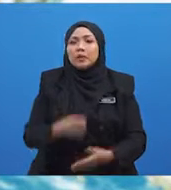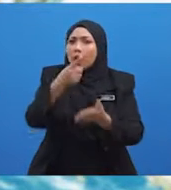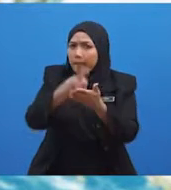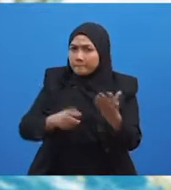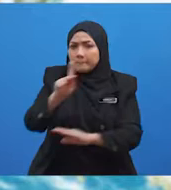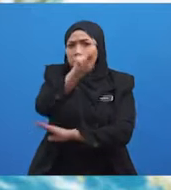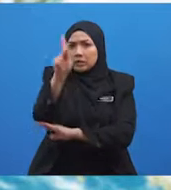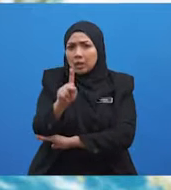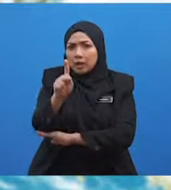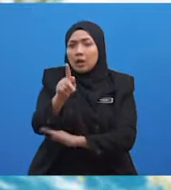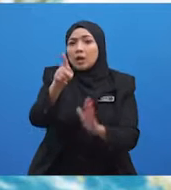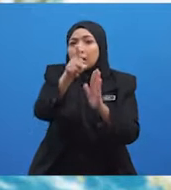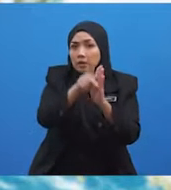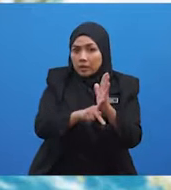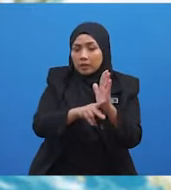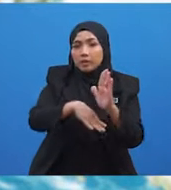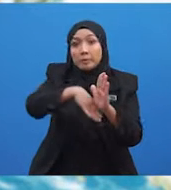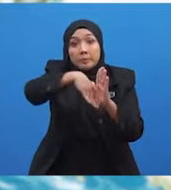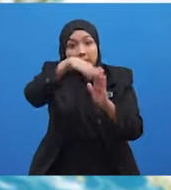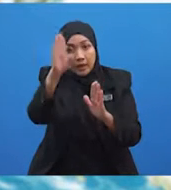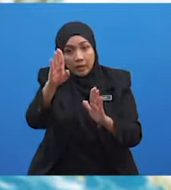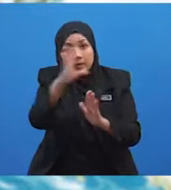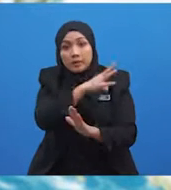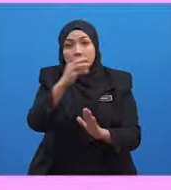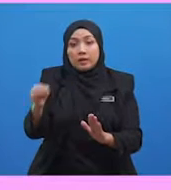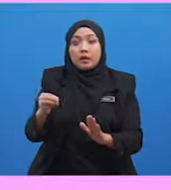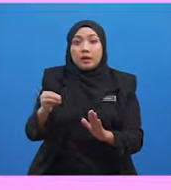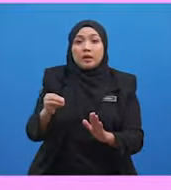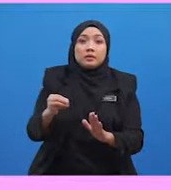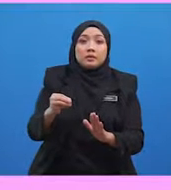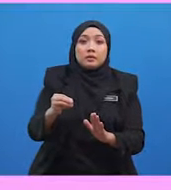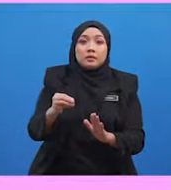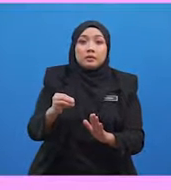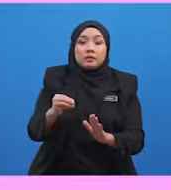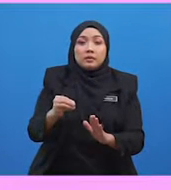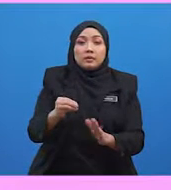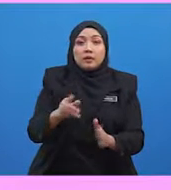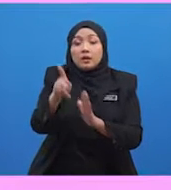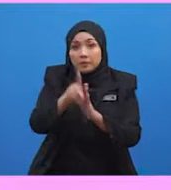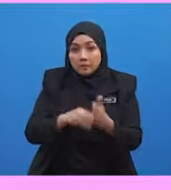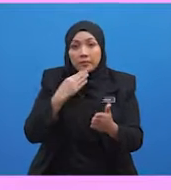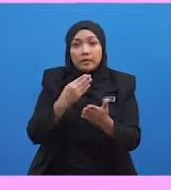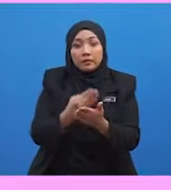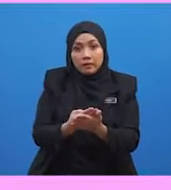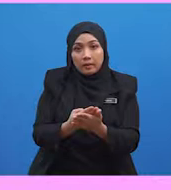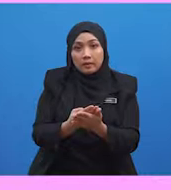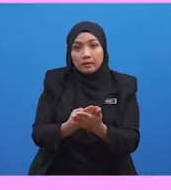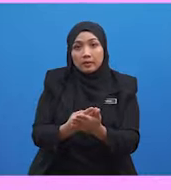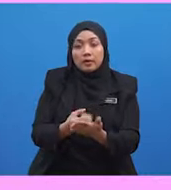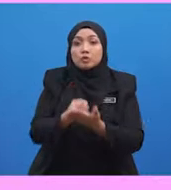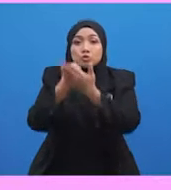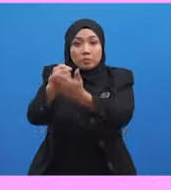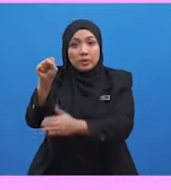Apakah kelebihan dan kelemahan sumbang saran? Antara kelebihan sumbang saran